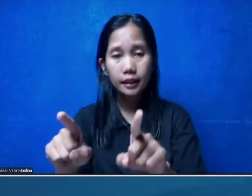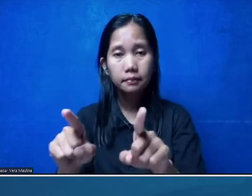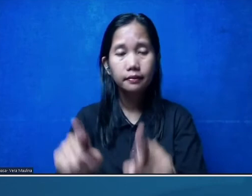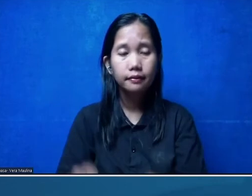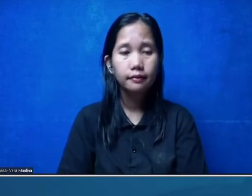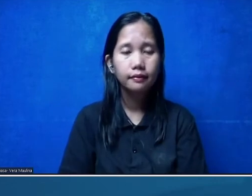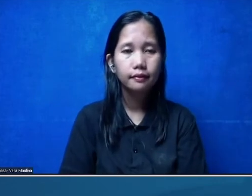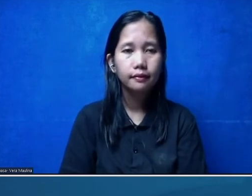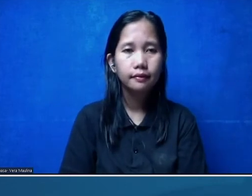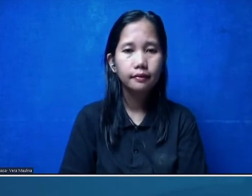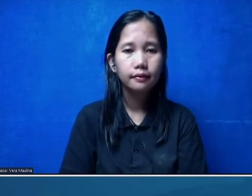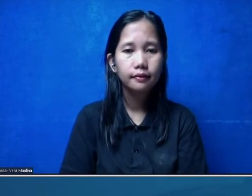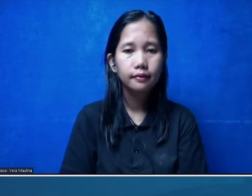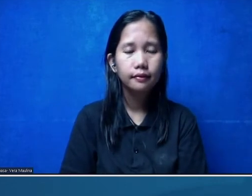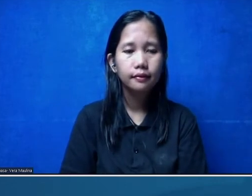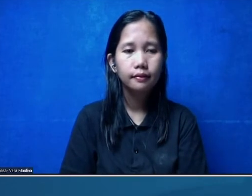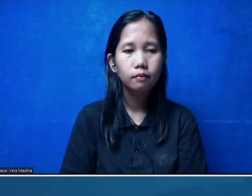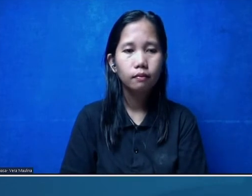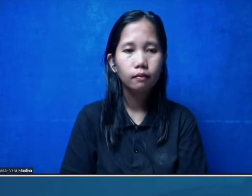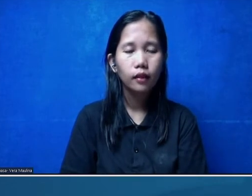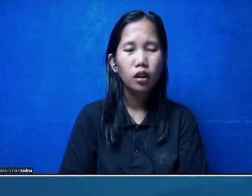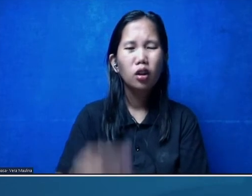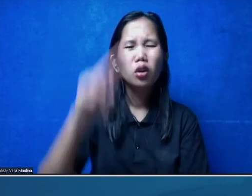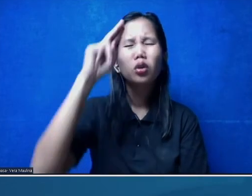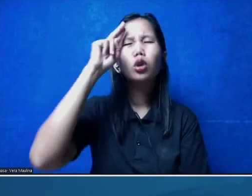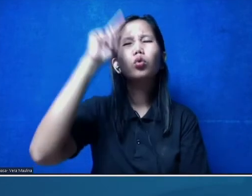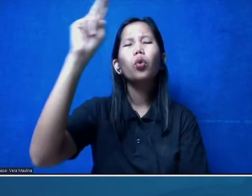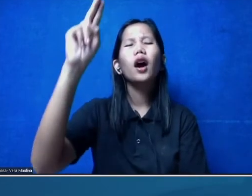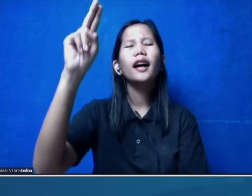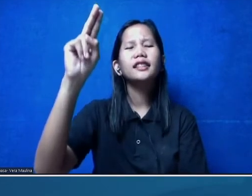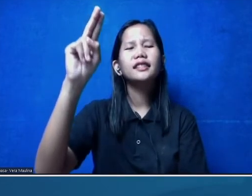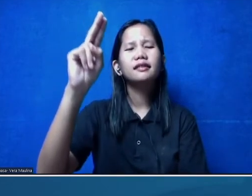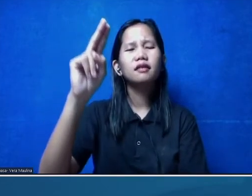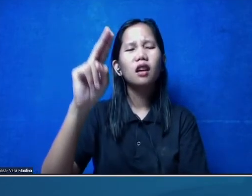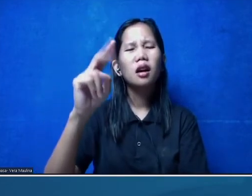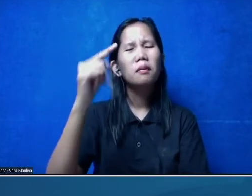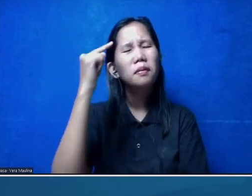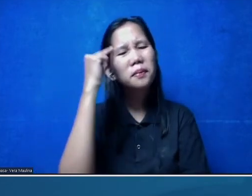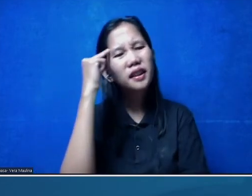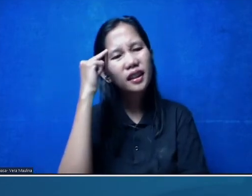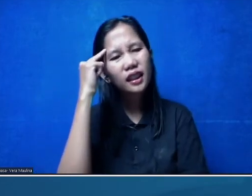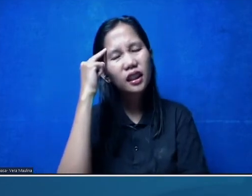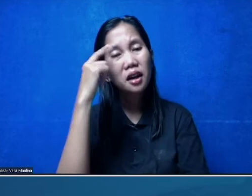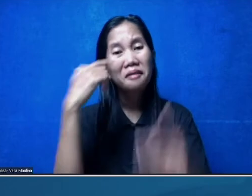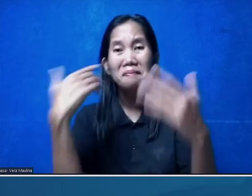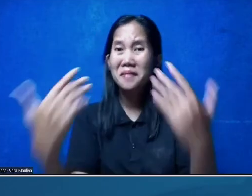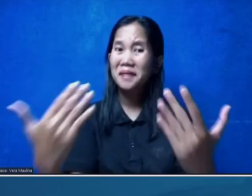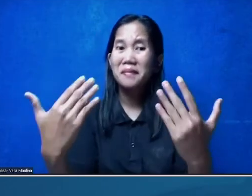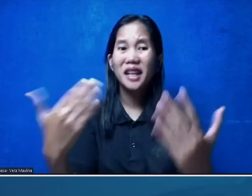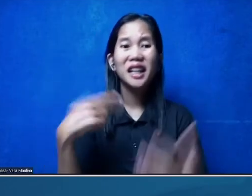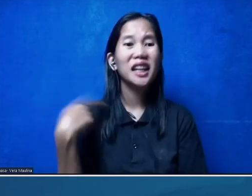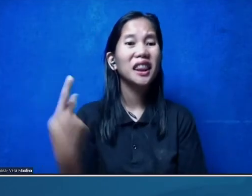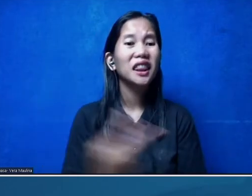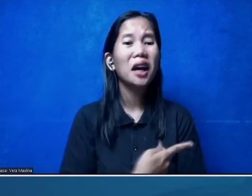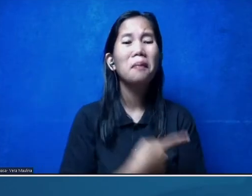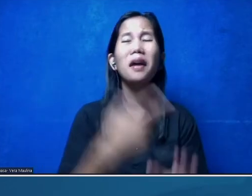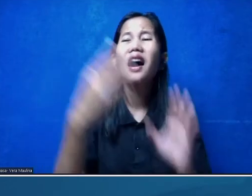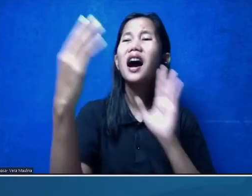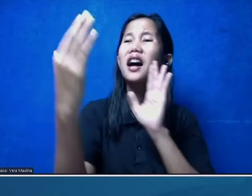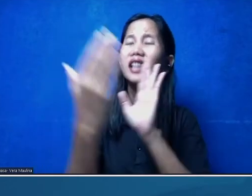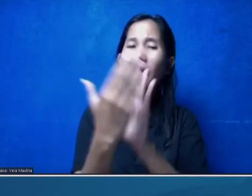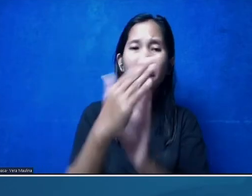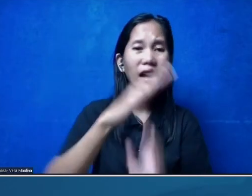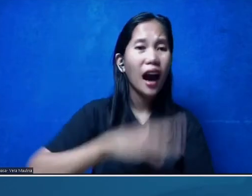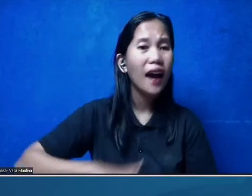bagaimana kita menghadapi keadaan daripada sifat iblis Ini sementara kita menunggu